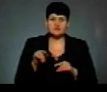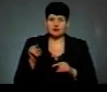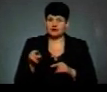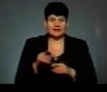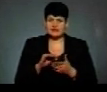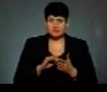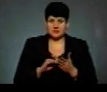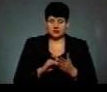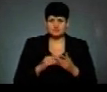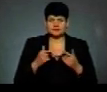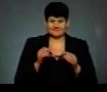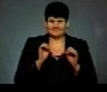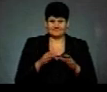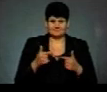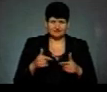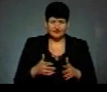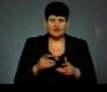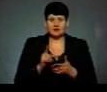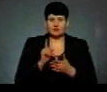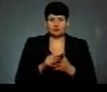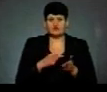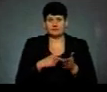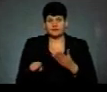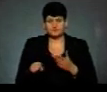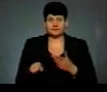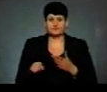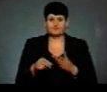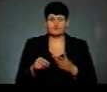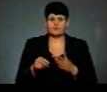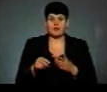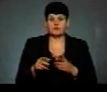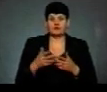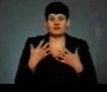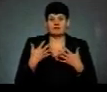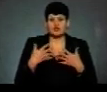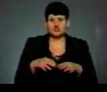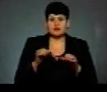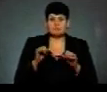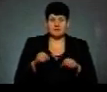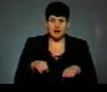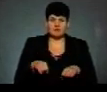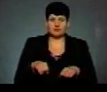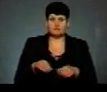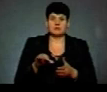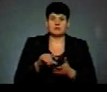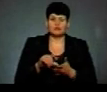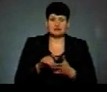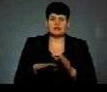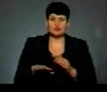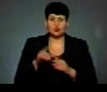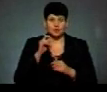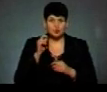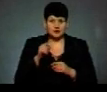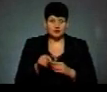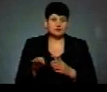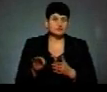іспит, ти маєш бути відрахований. А якщо відрахований, то втрачаєш право перебувати легально на території країни. Відповідно,